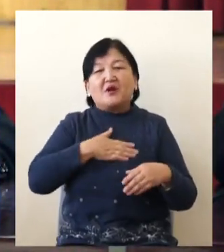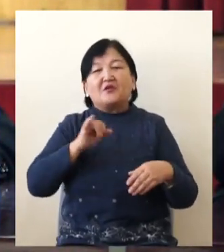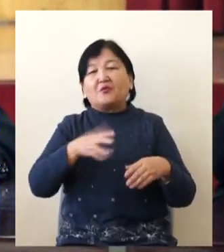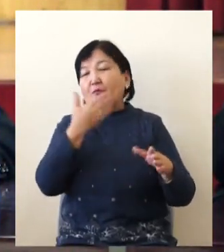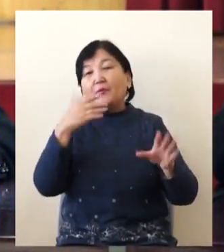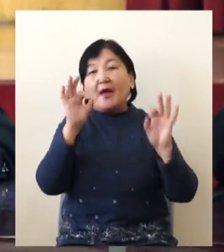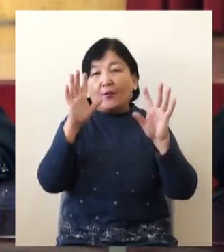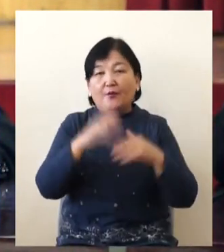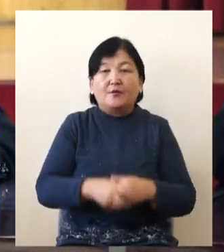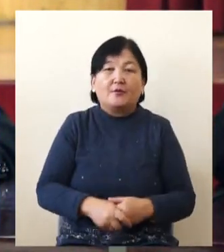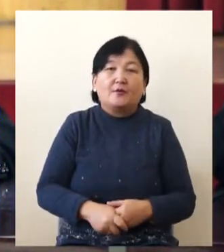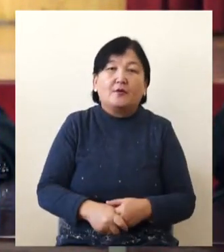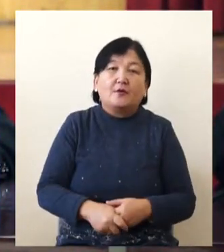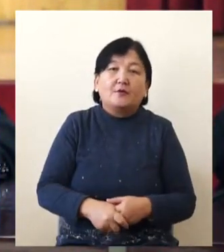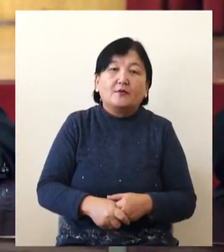байхгүй.